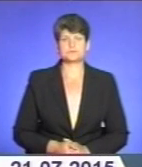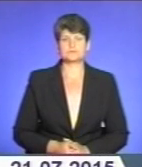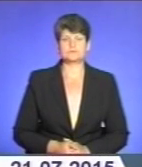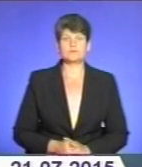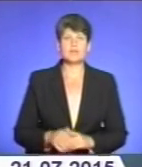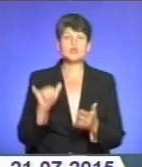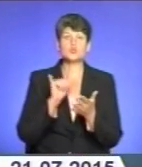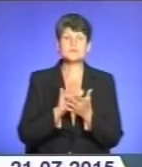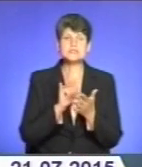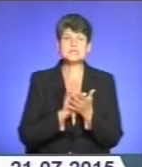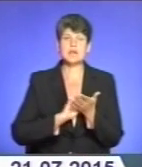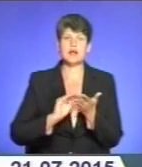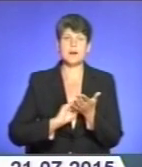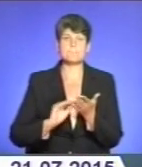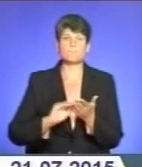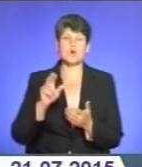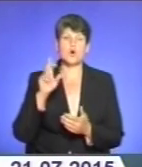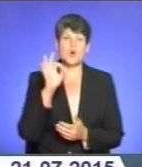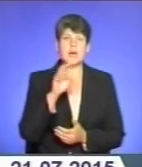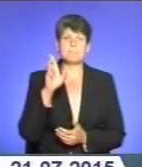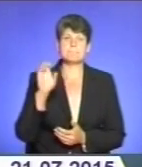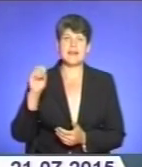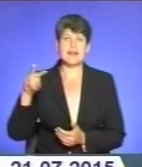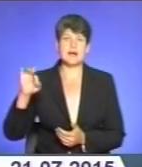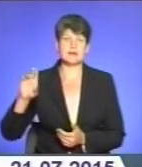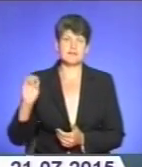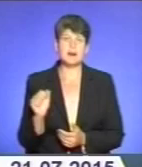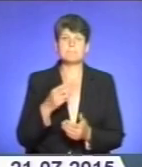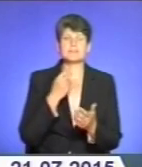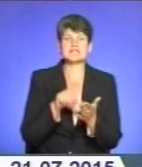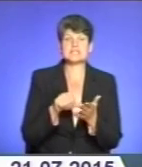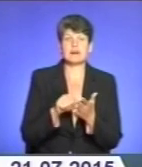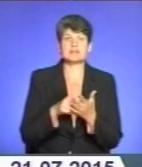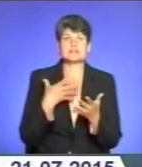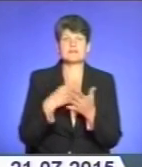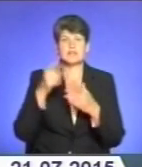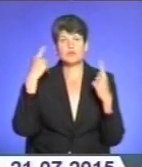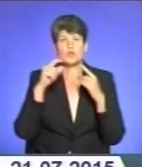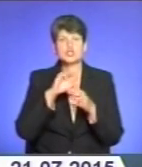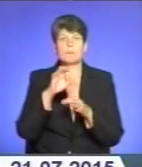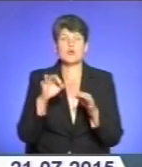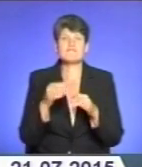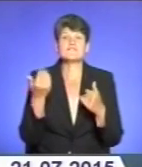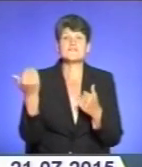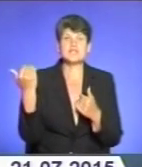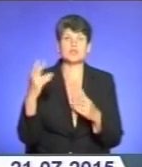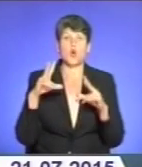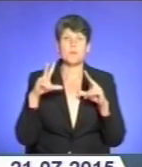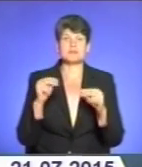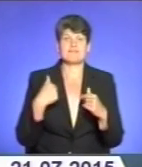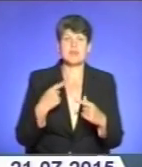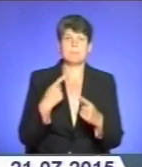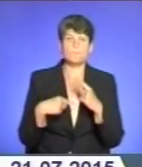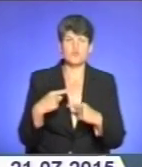Сумська поетеса-співачка Ольга Біляєва представила тернополянам власний творчий проект під назвою «Він обіцяв, я повернусь, вцілію,